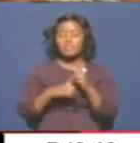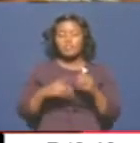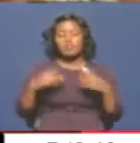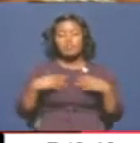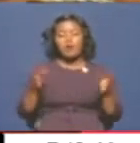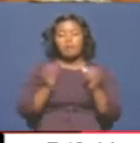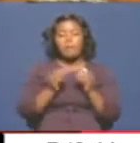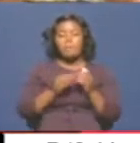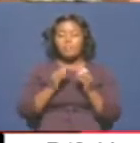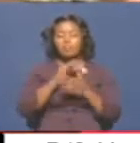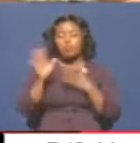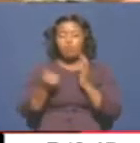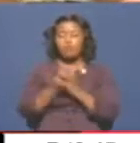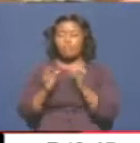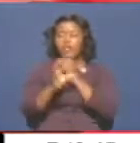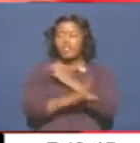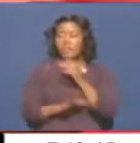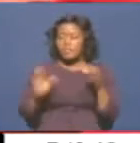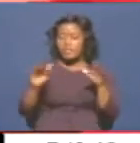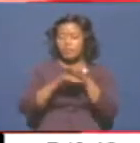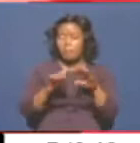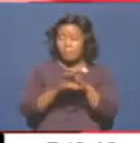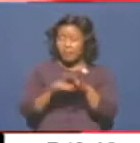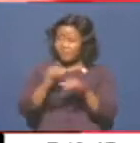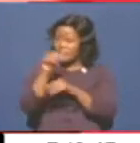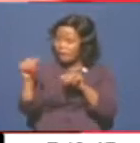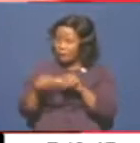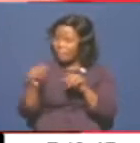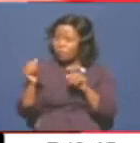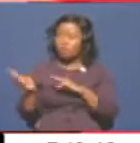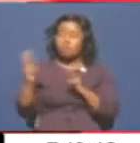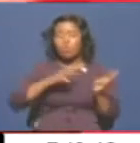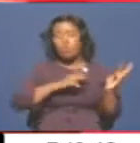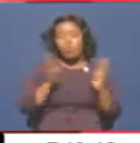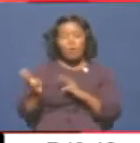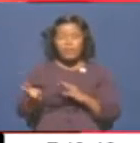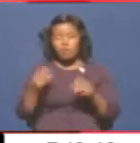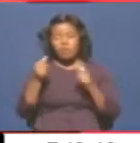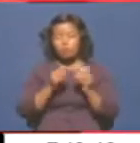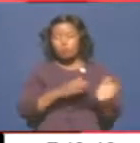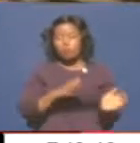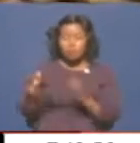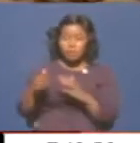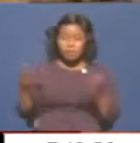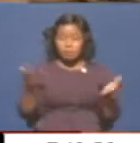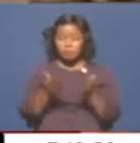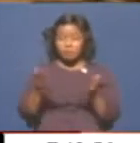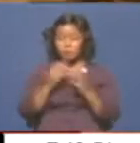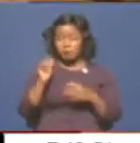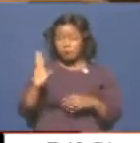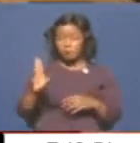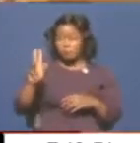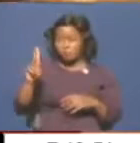nchi wanachama wa kongamano kuhusu hali ya anga litakaloandaliwa huko Glasgow, Uingereza.